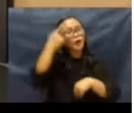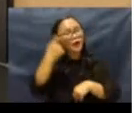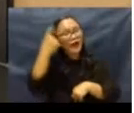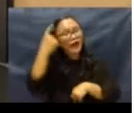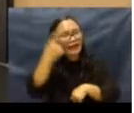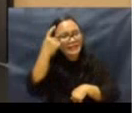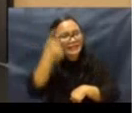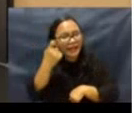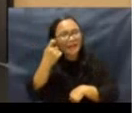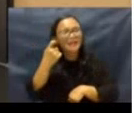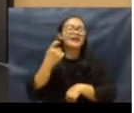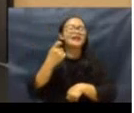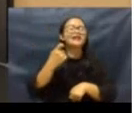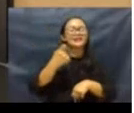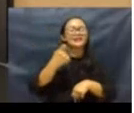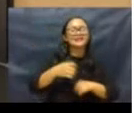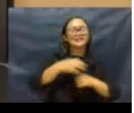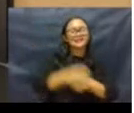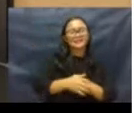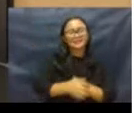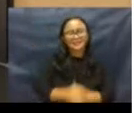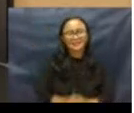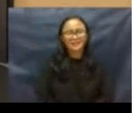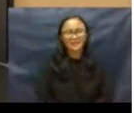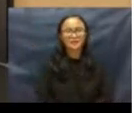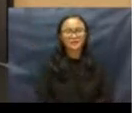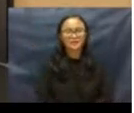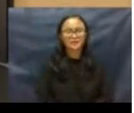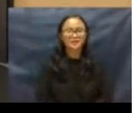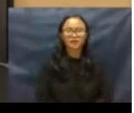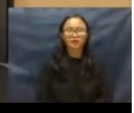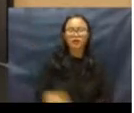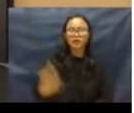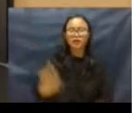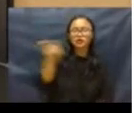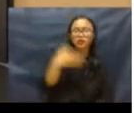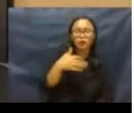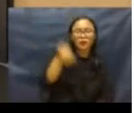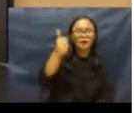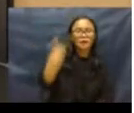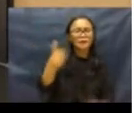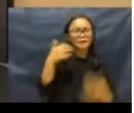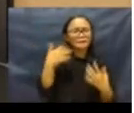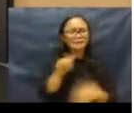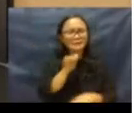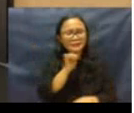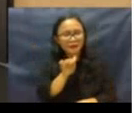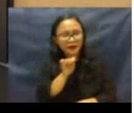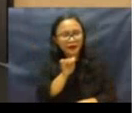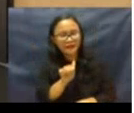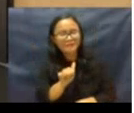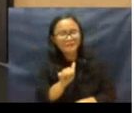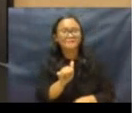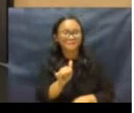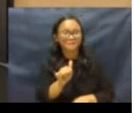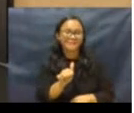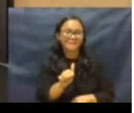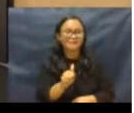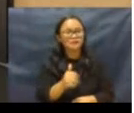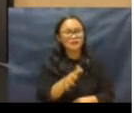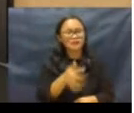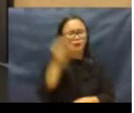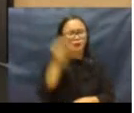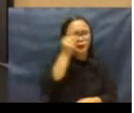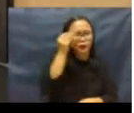belajar. Oke. Siapa tadi yang jawabannya benar, Bapak dan Ibu? Jawabannya mungkin di awal sempat yang bingung ini apa